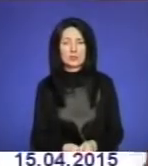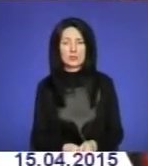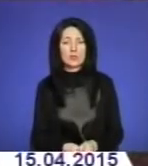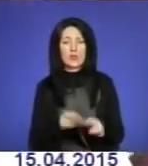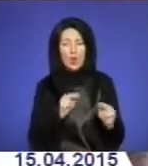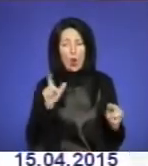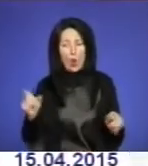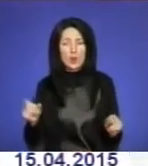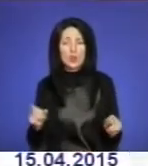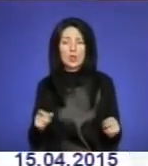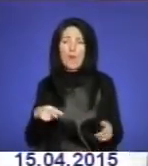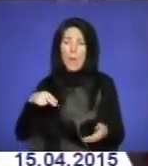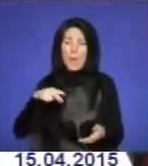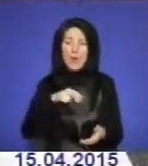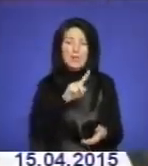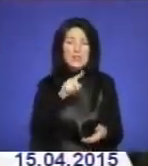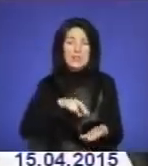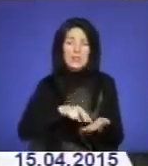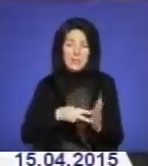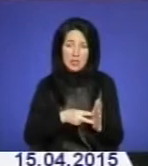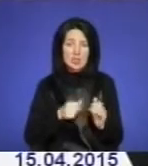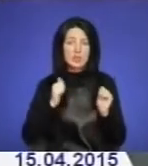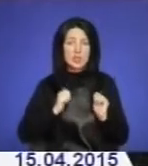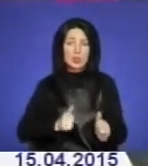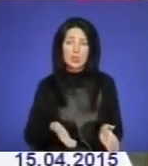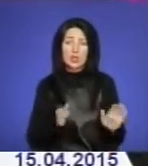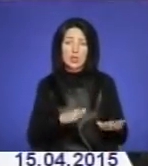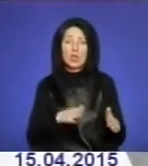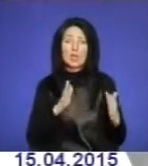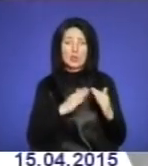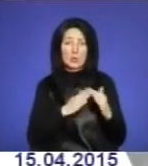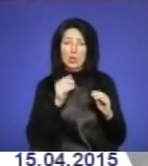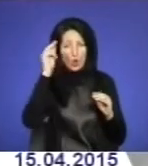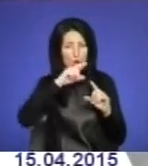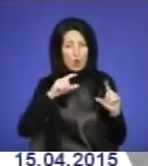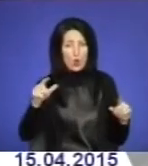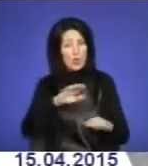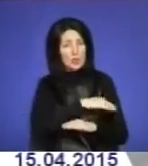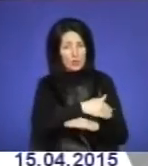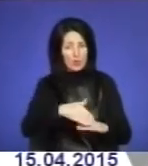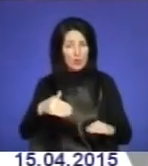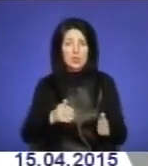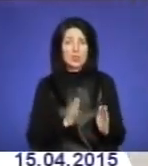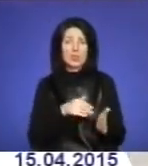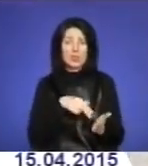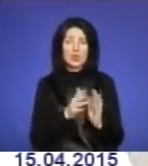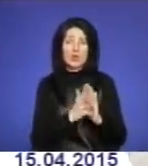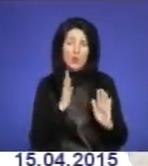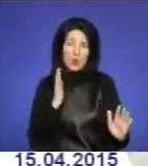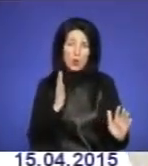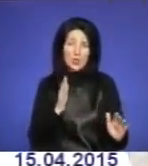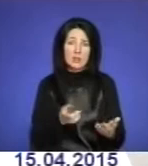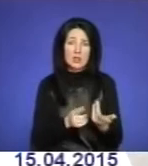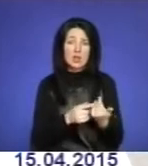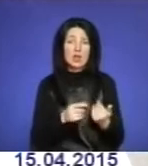Учні зосереджено виходять з класів, спокійно залишаючи приміщення школи. На вулиці шикуються колонами. За кілька хвилин